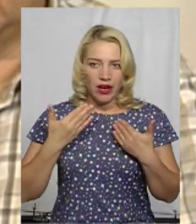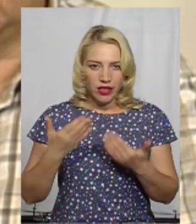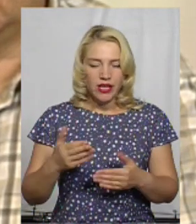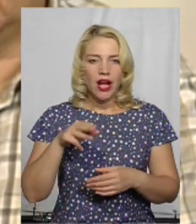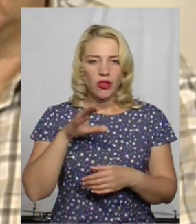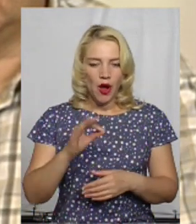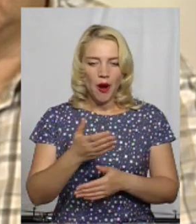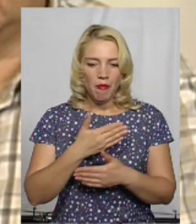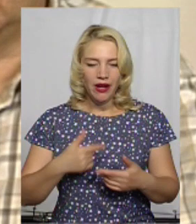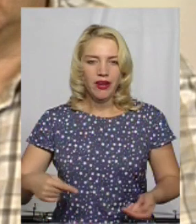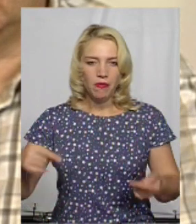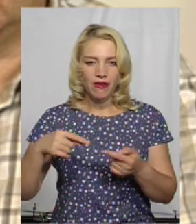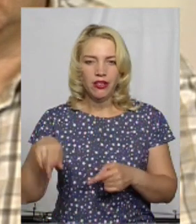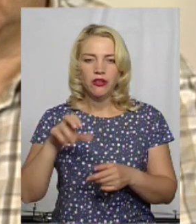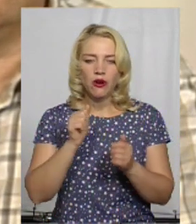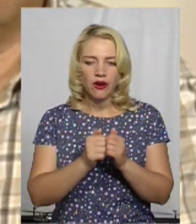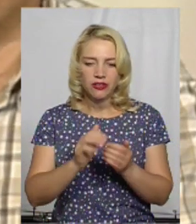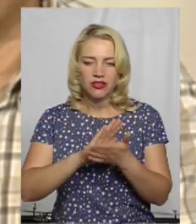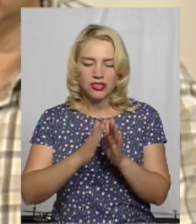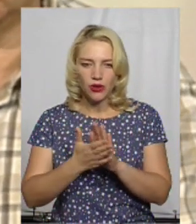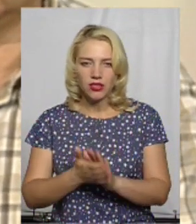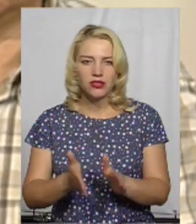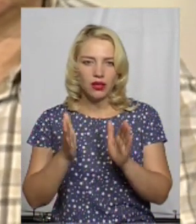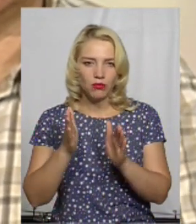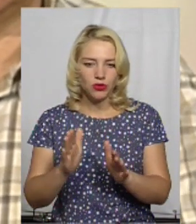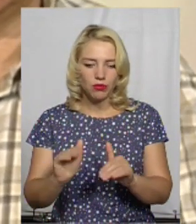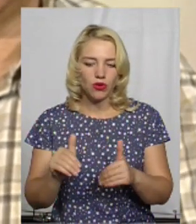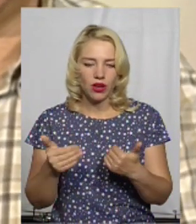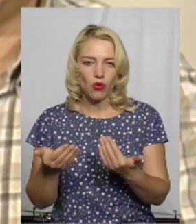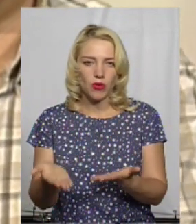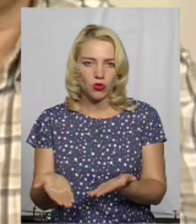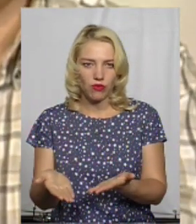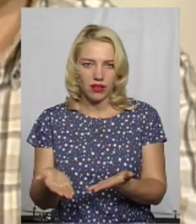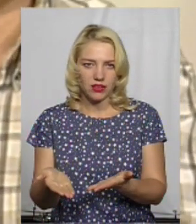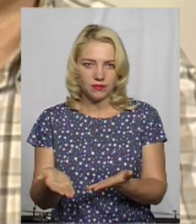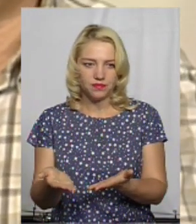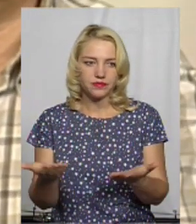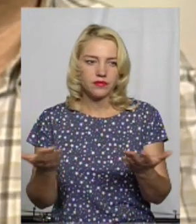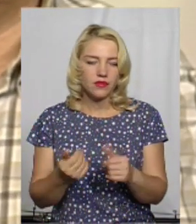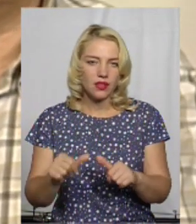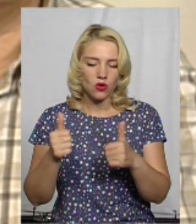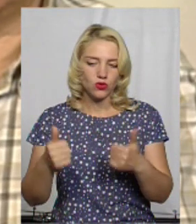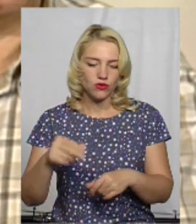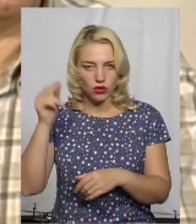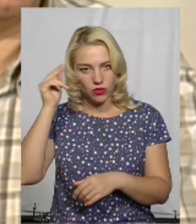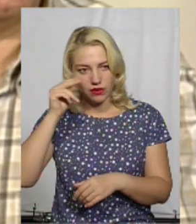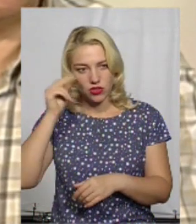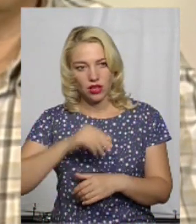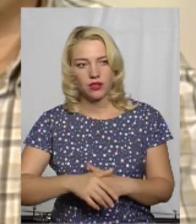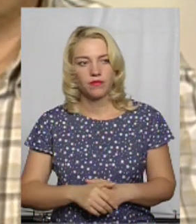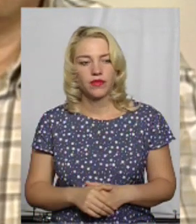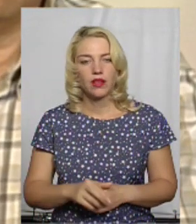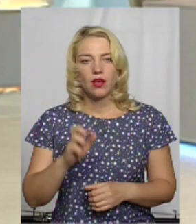ми відповідно вже до кожної ситуації будемо рекомендувати якусь форму навчання.